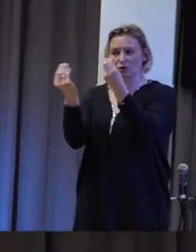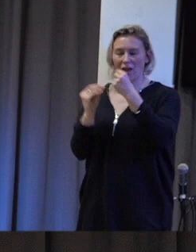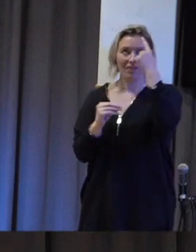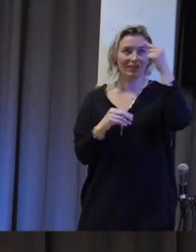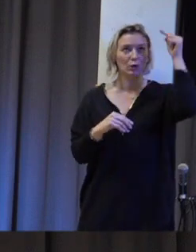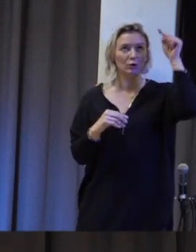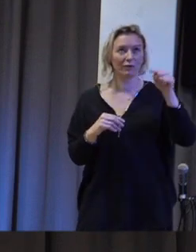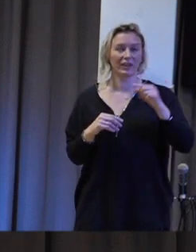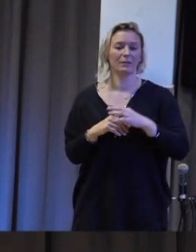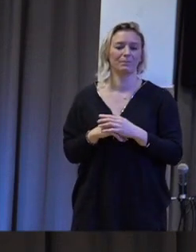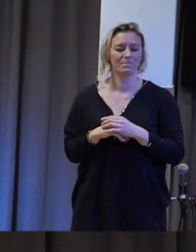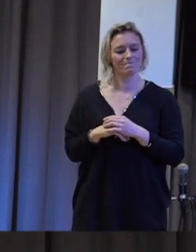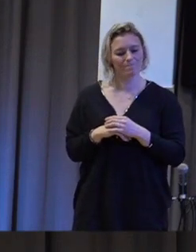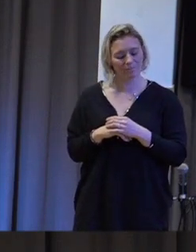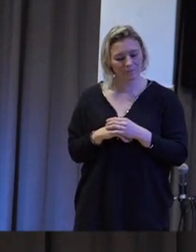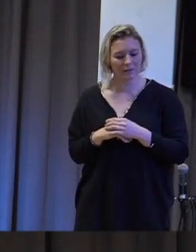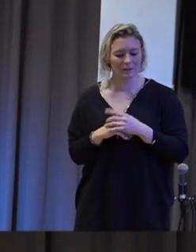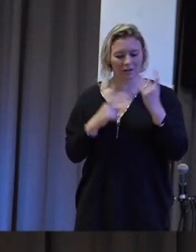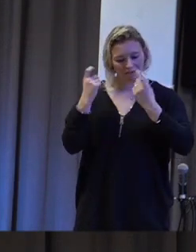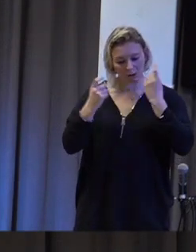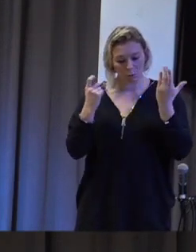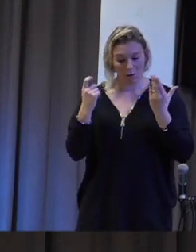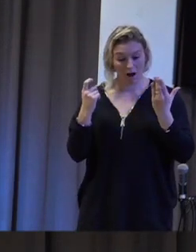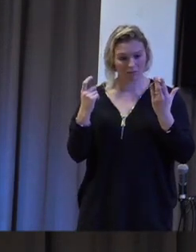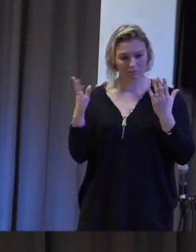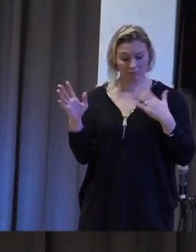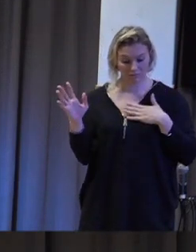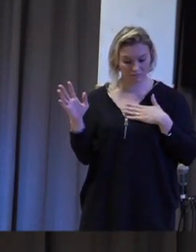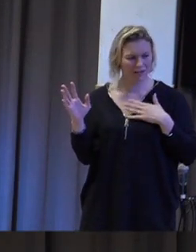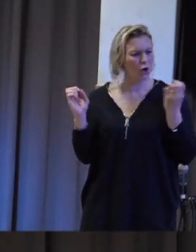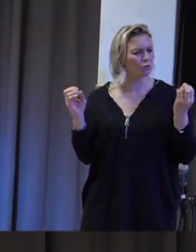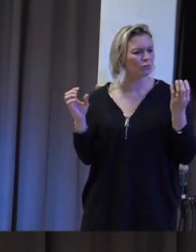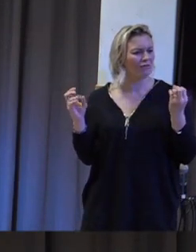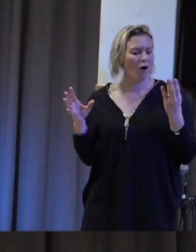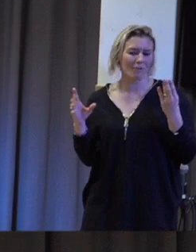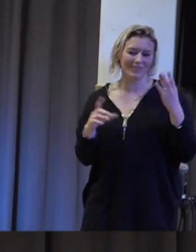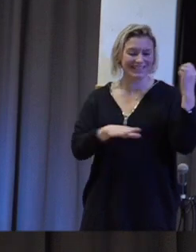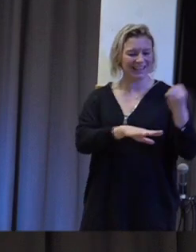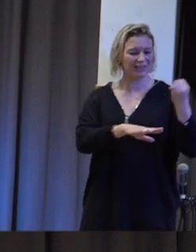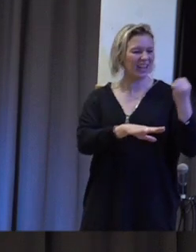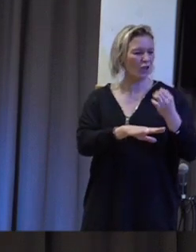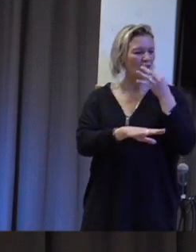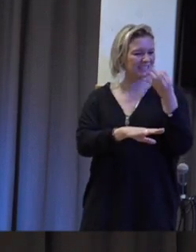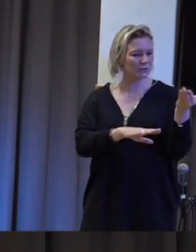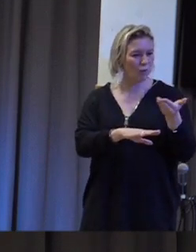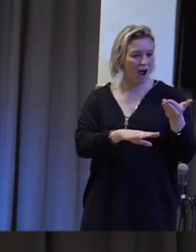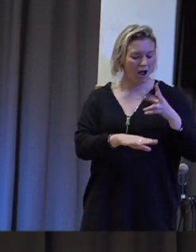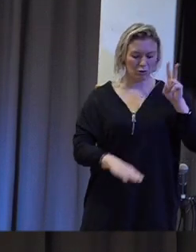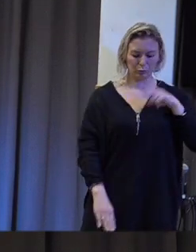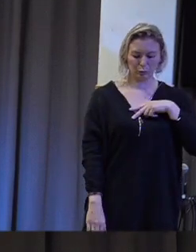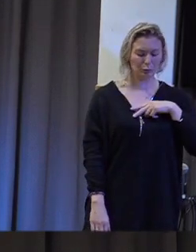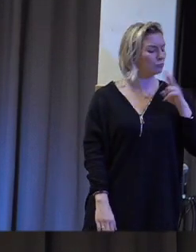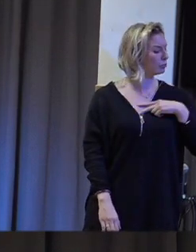Ce qui est à moi est à moi. C'est ce que dirait le sacrificateur. Je ne te le donnerai